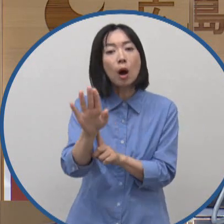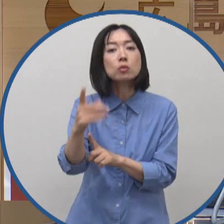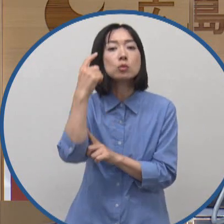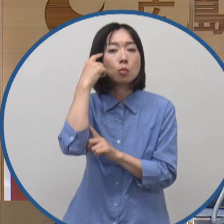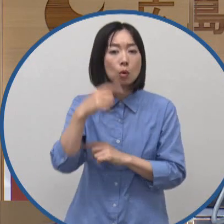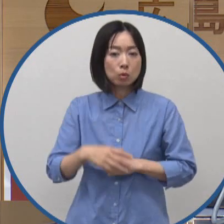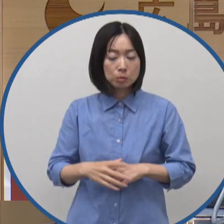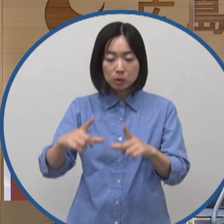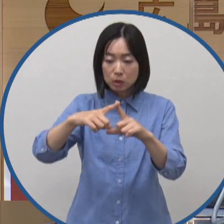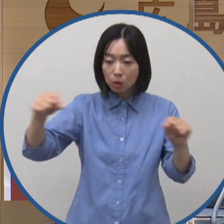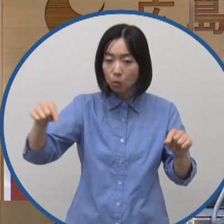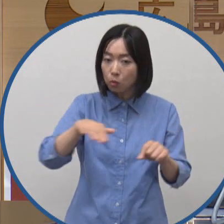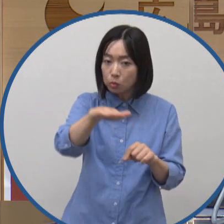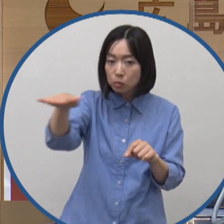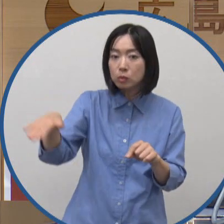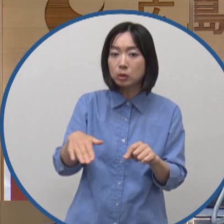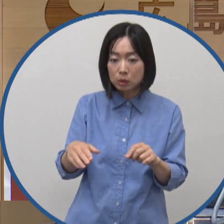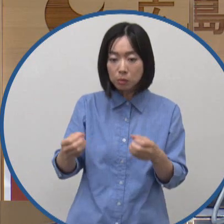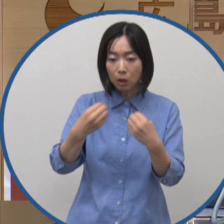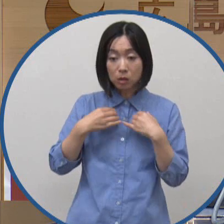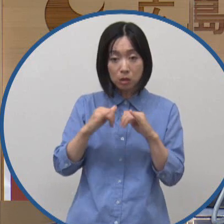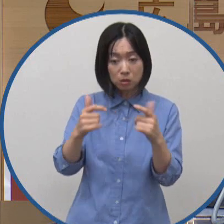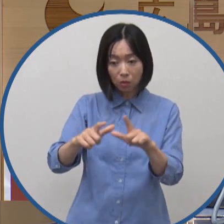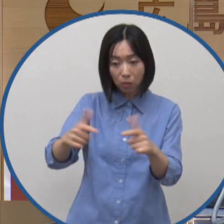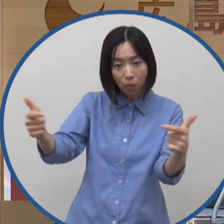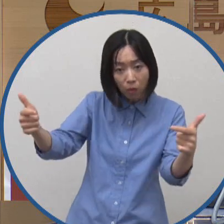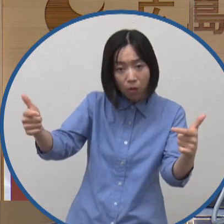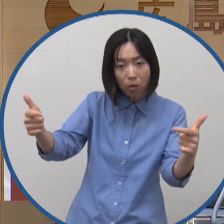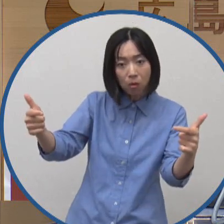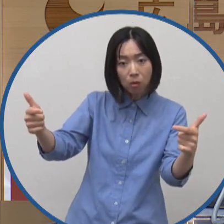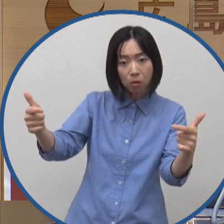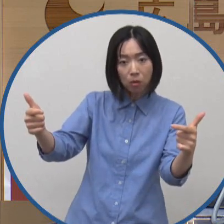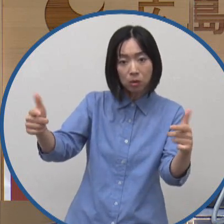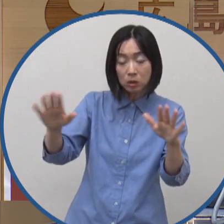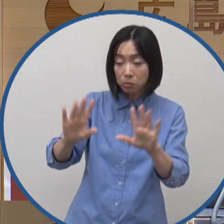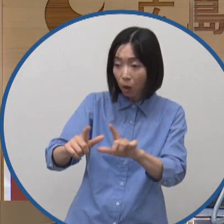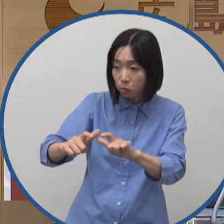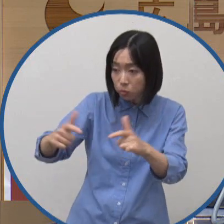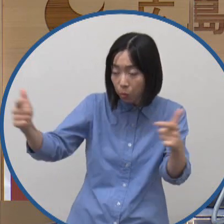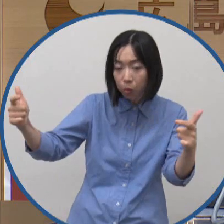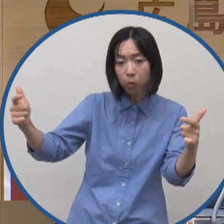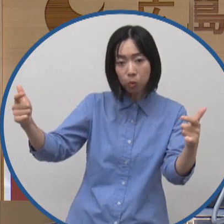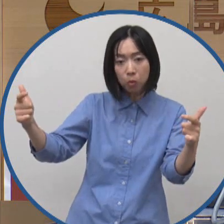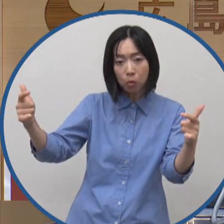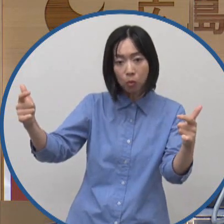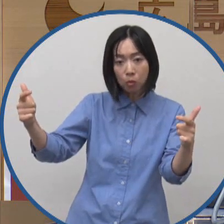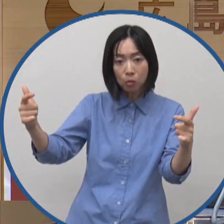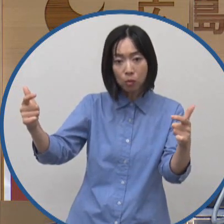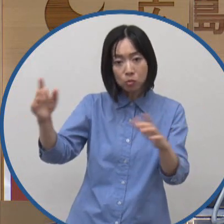今全国的に感染拡大、急速に進んでいますし、